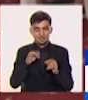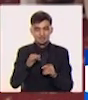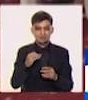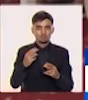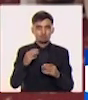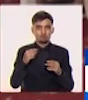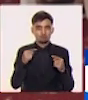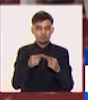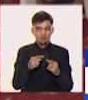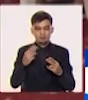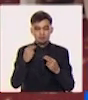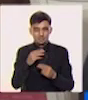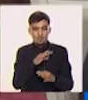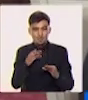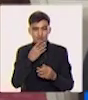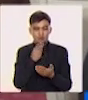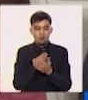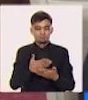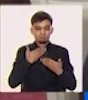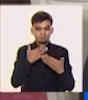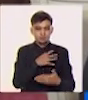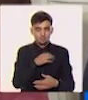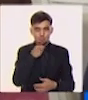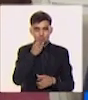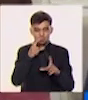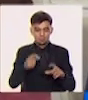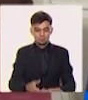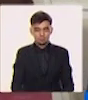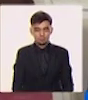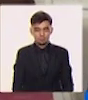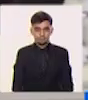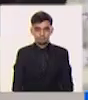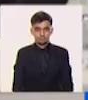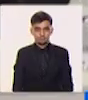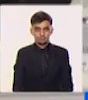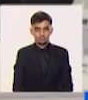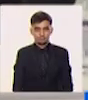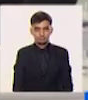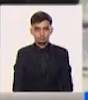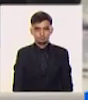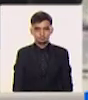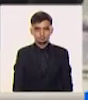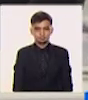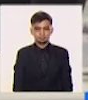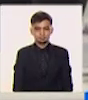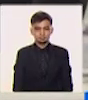жүрген журналистерге өз алғысын білдірді. Абай Нұржанұлы, Рахымжан Сқақов, Информбюро, Қызылорда облысы.